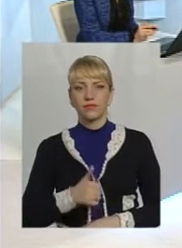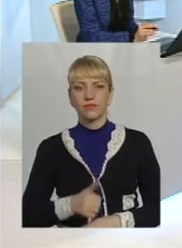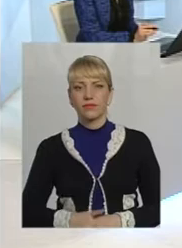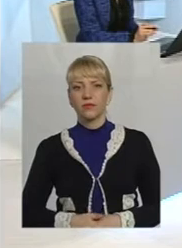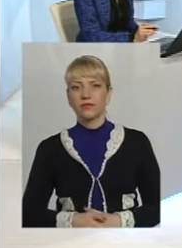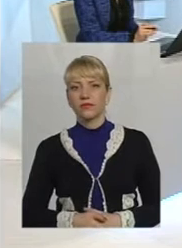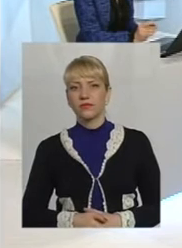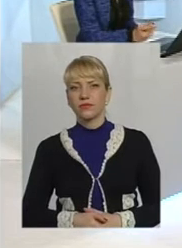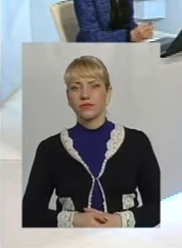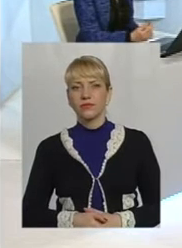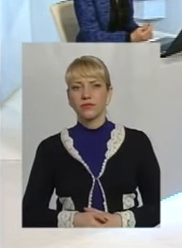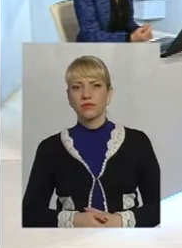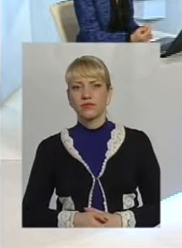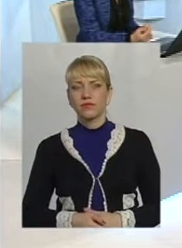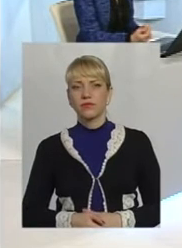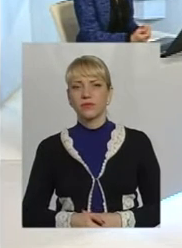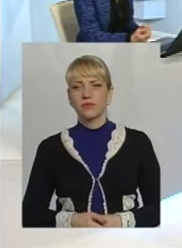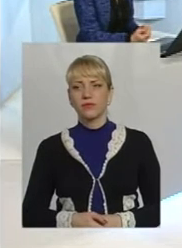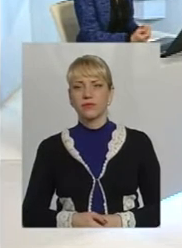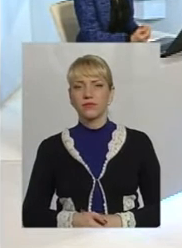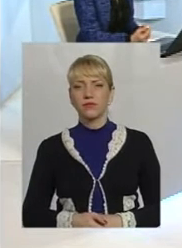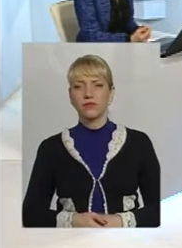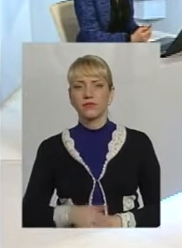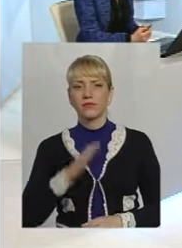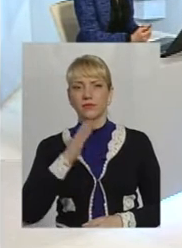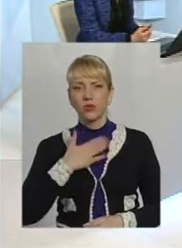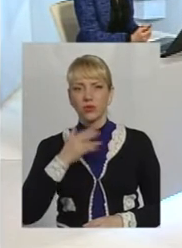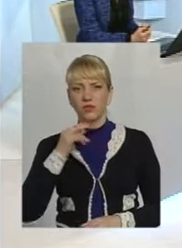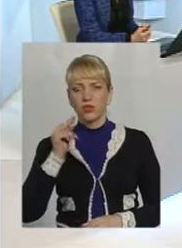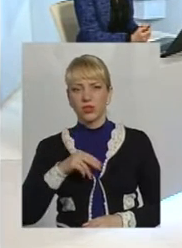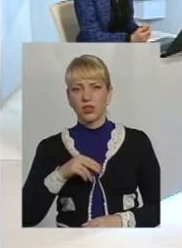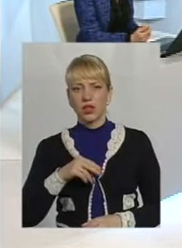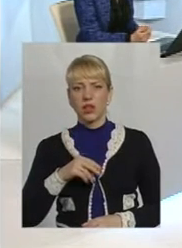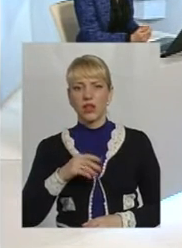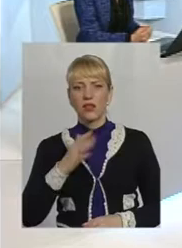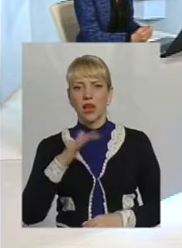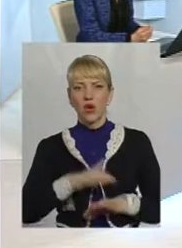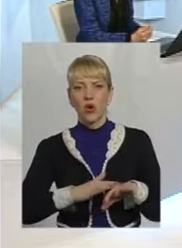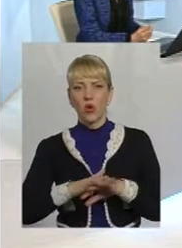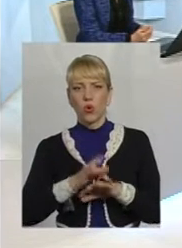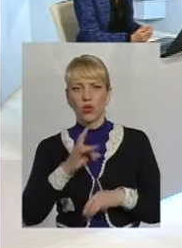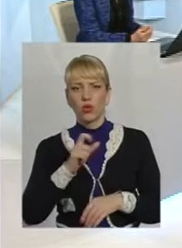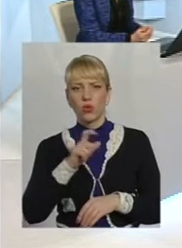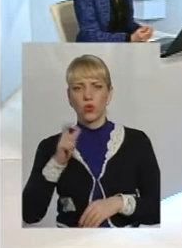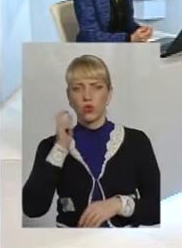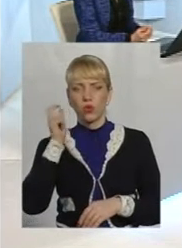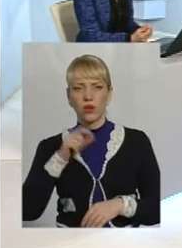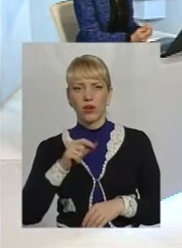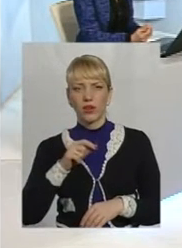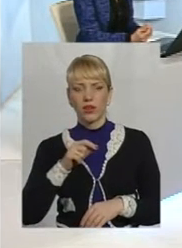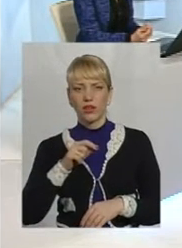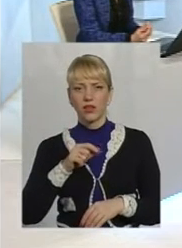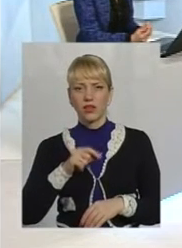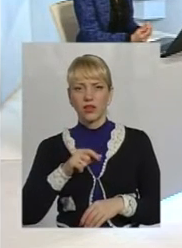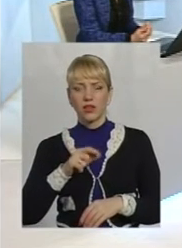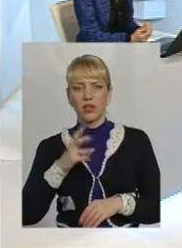Мої знайомі звинуватили саме Народний рух України, зокрема Івана